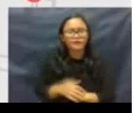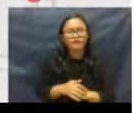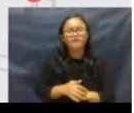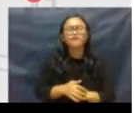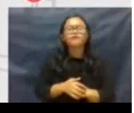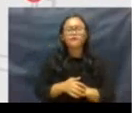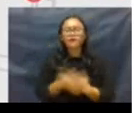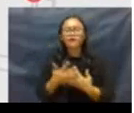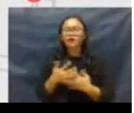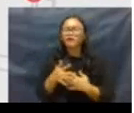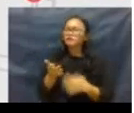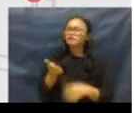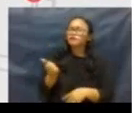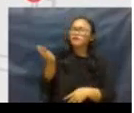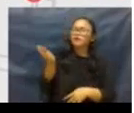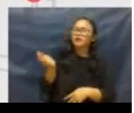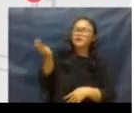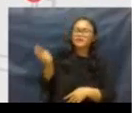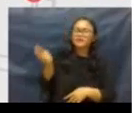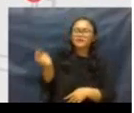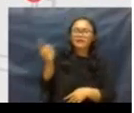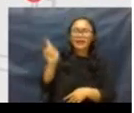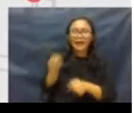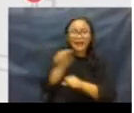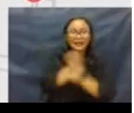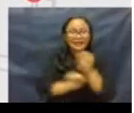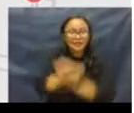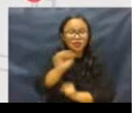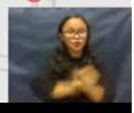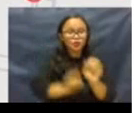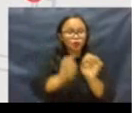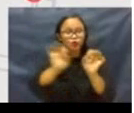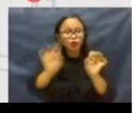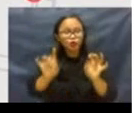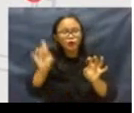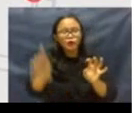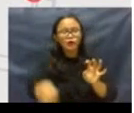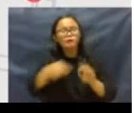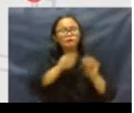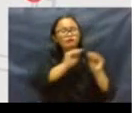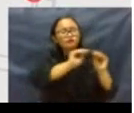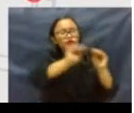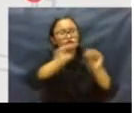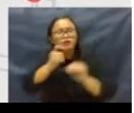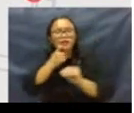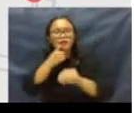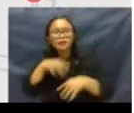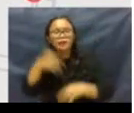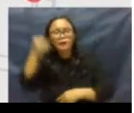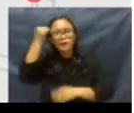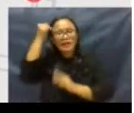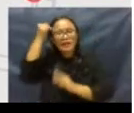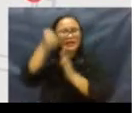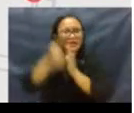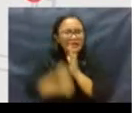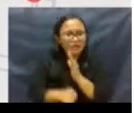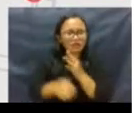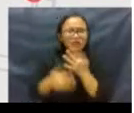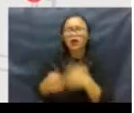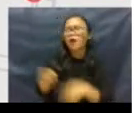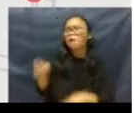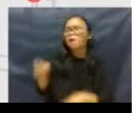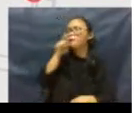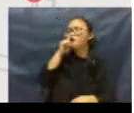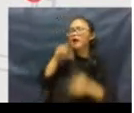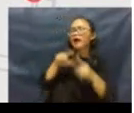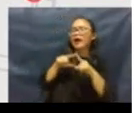aktivitasnya Pak Adin ini, beliau itu mengajarkan yang namanya berpikir kritis. Nah, berpikir kritis ini Pak Adin tentunya pada kali